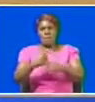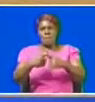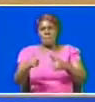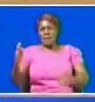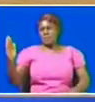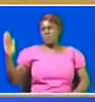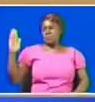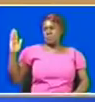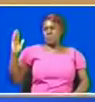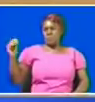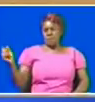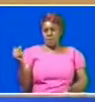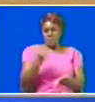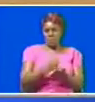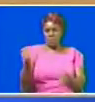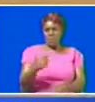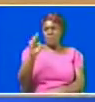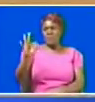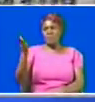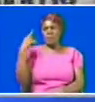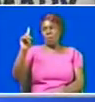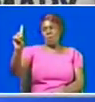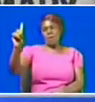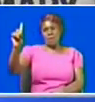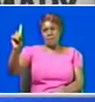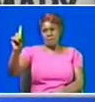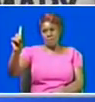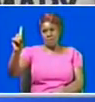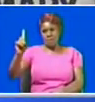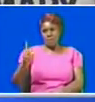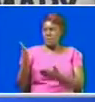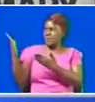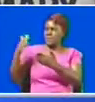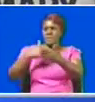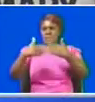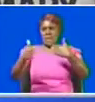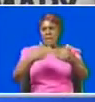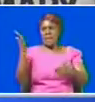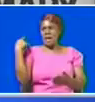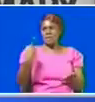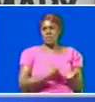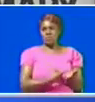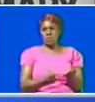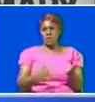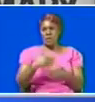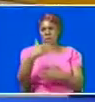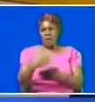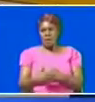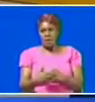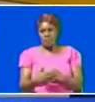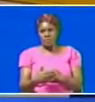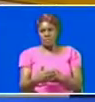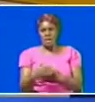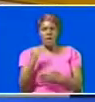bawabu aliyeajiriwa miezi 6 iliyopita ni mmoja. Saini hii ya shule imewekwa juma lililopita baada ya ujio wa